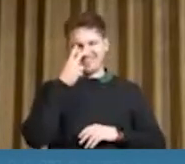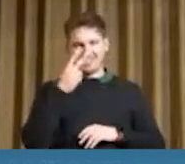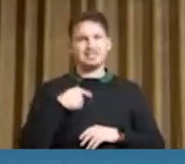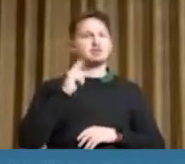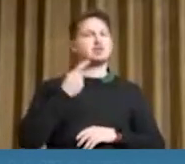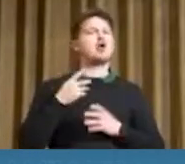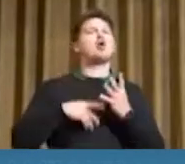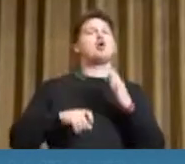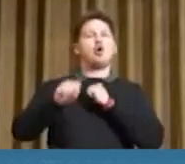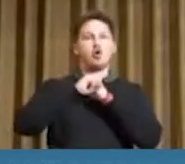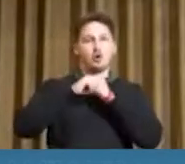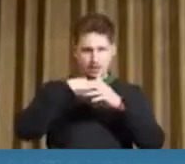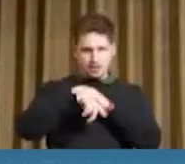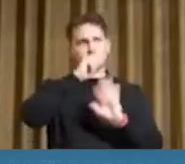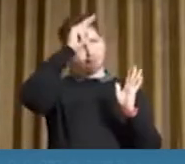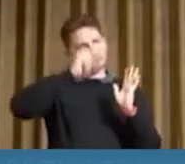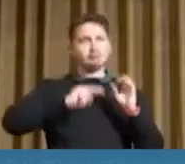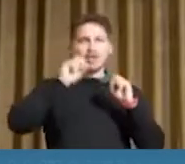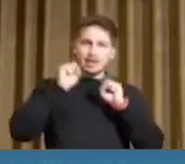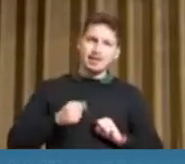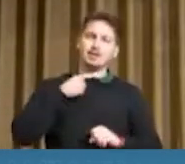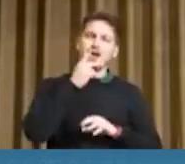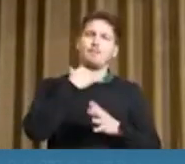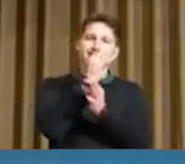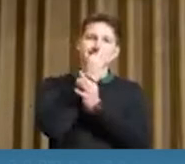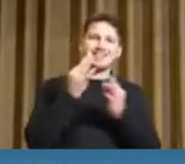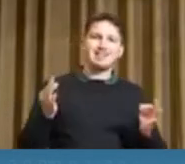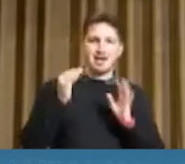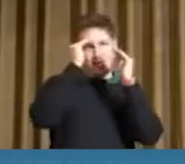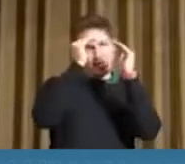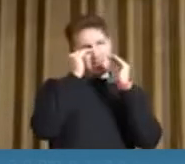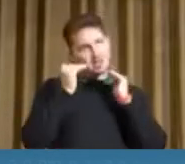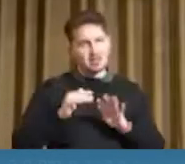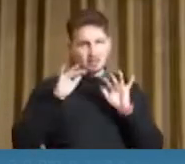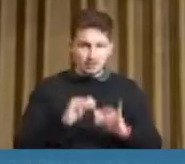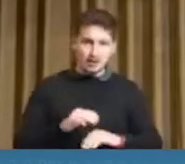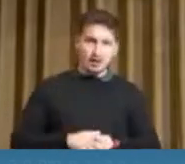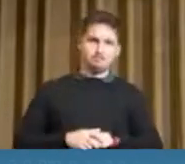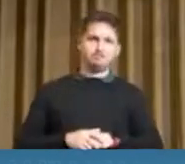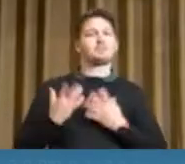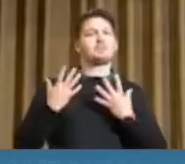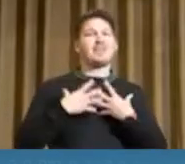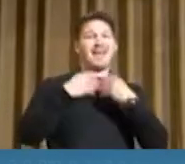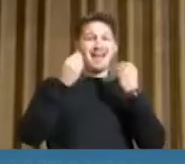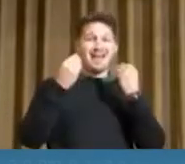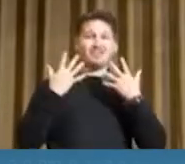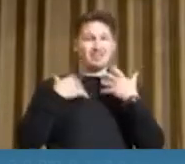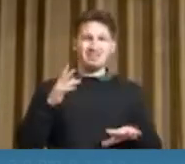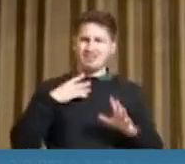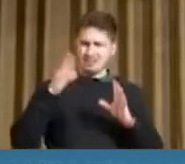nochmal Details letztendlich ersichtlich. Gut, ich hatte eingangs erwähnt, dass wir so ein bisschen Sorge hatten, zu